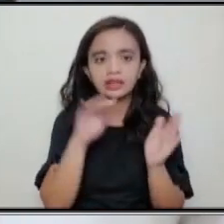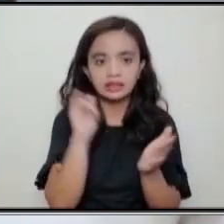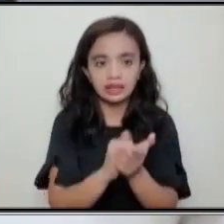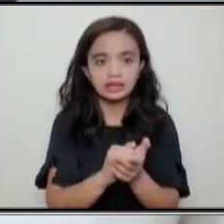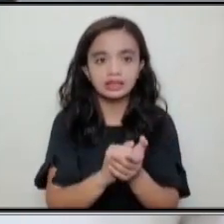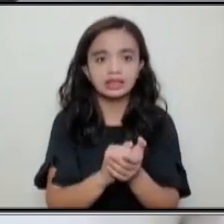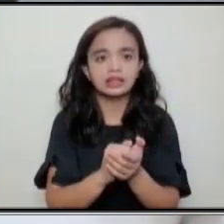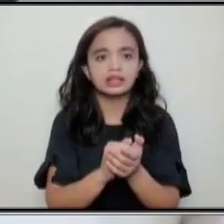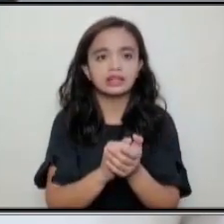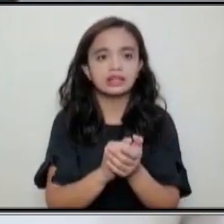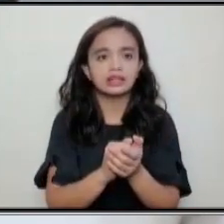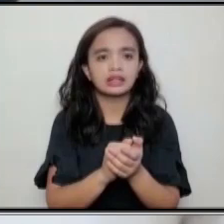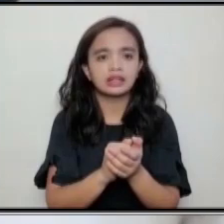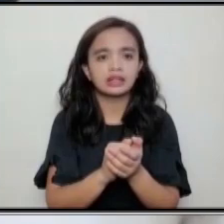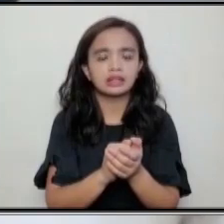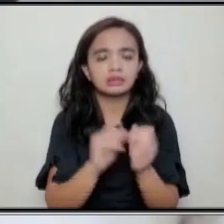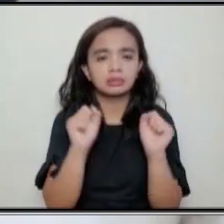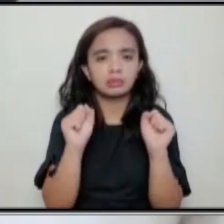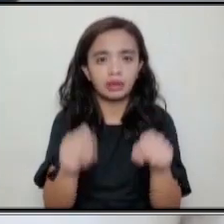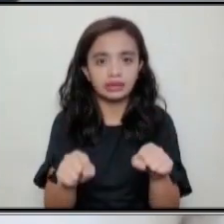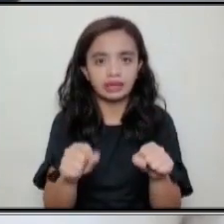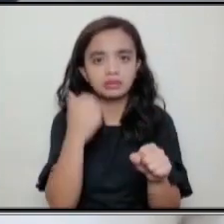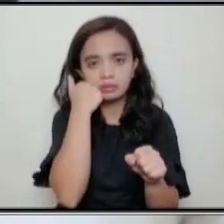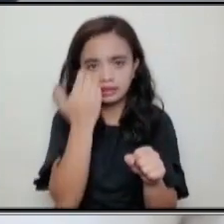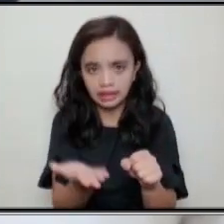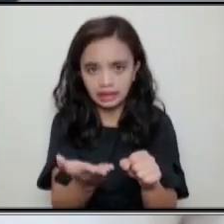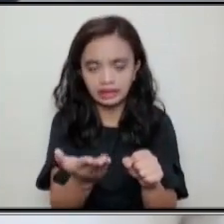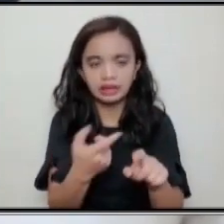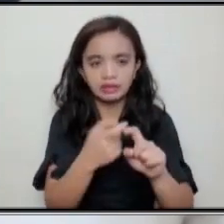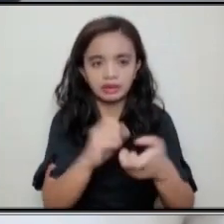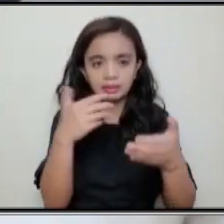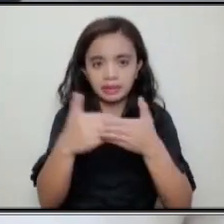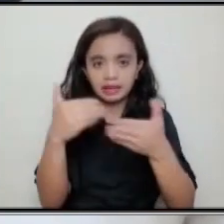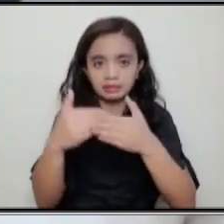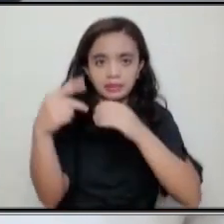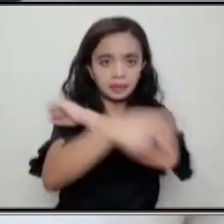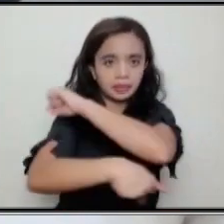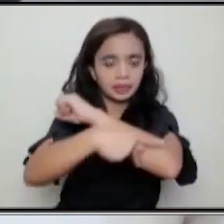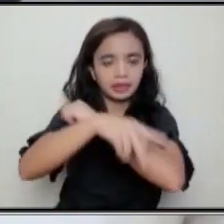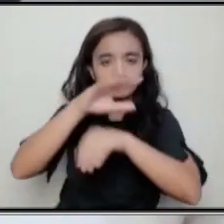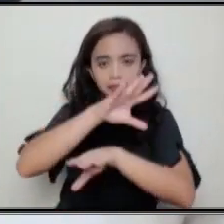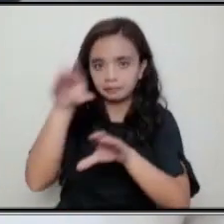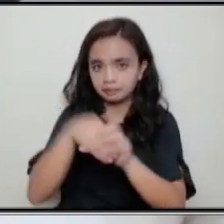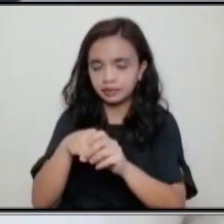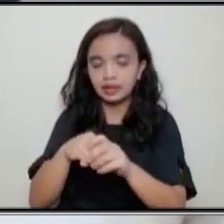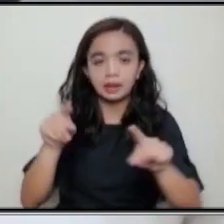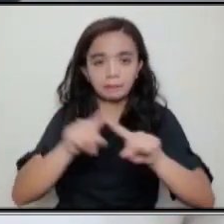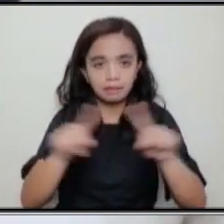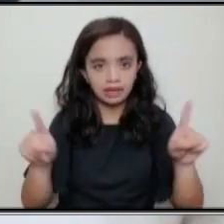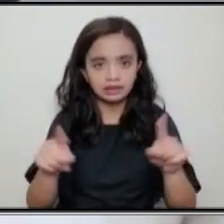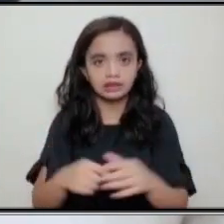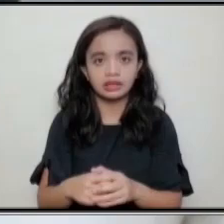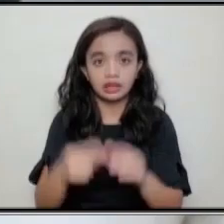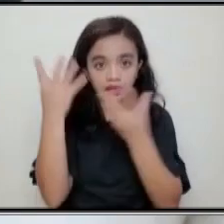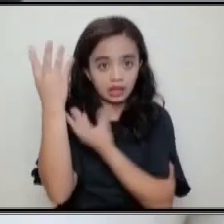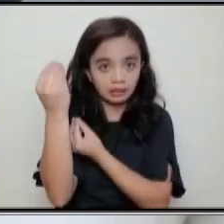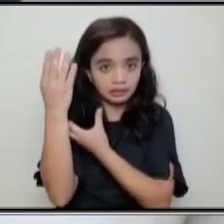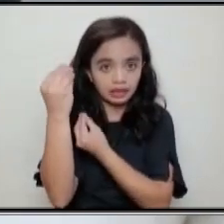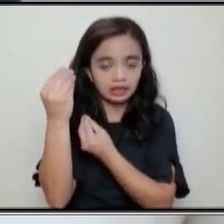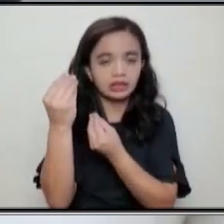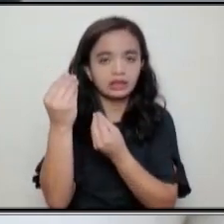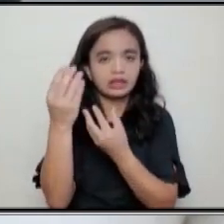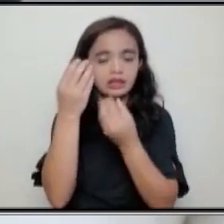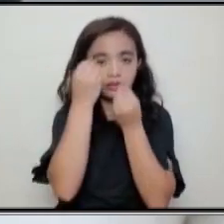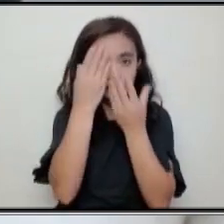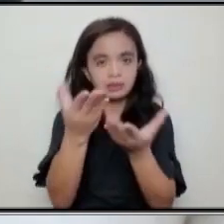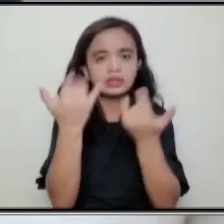nadagdag coming from nearby provinces. And of course, we're still trying to update the information. Ang ginagawa